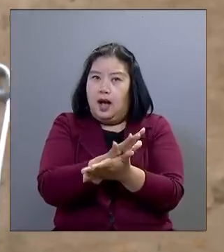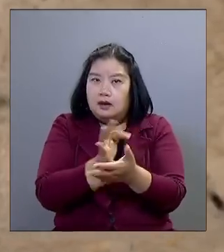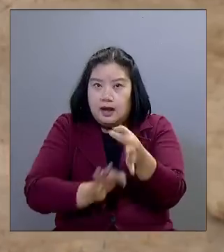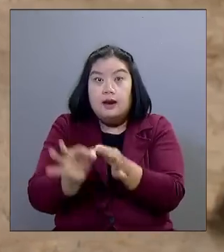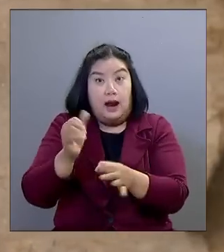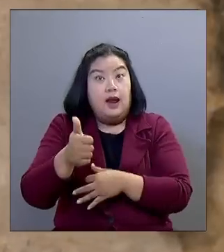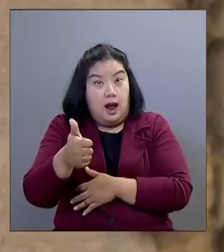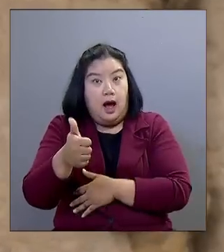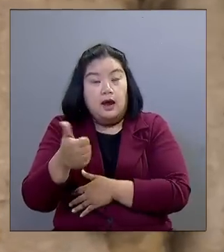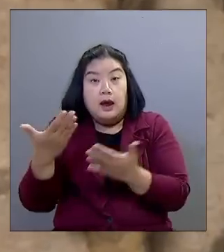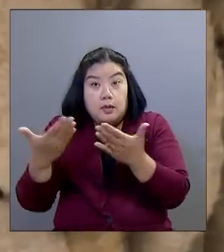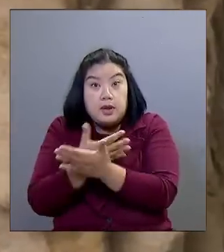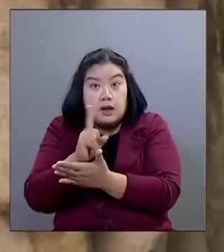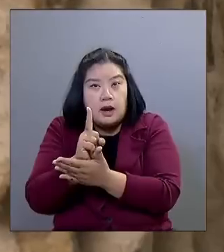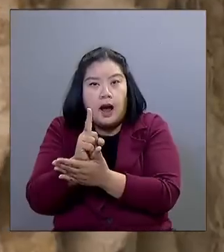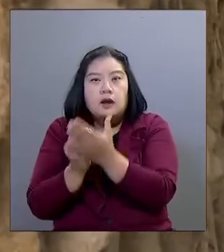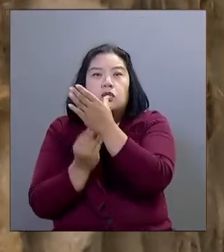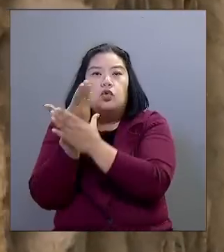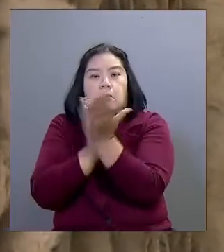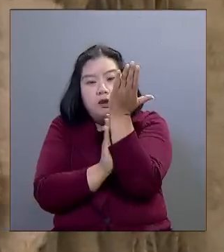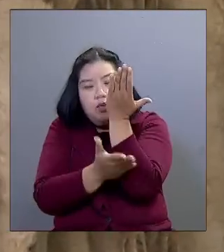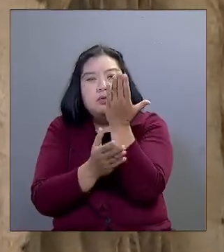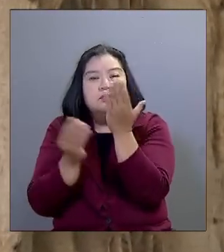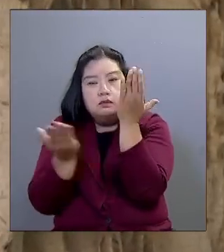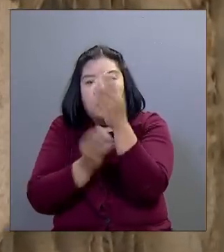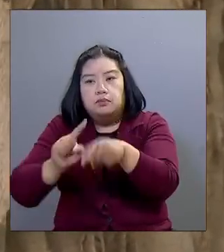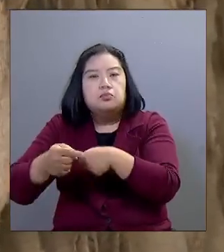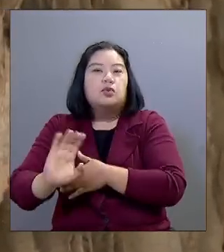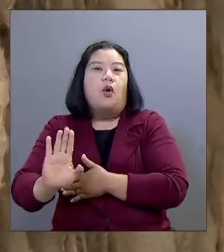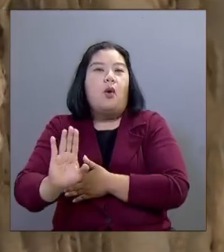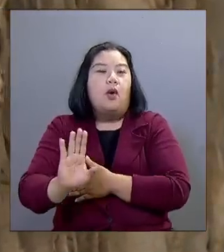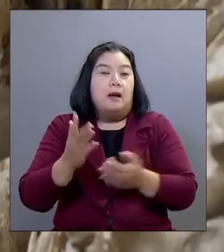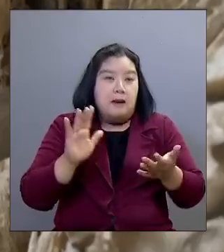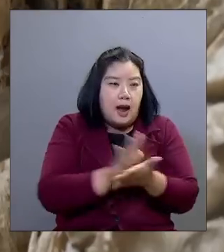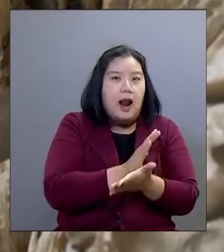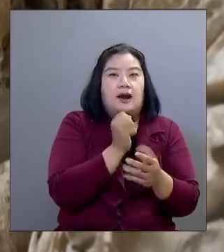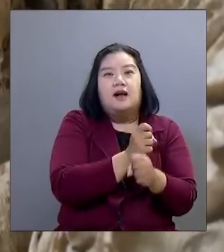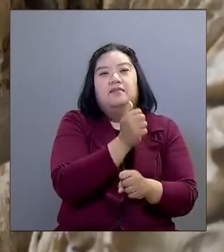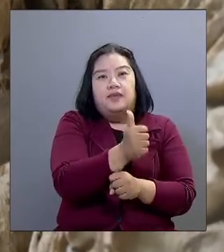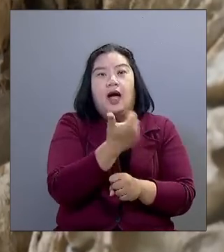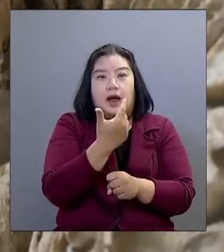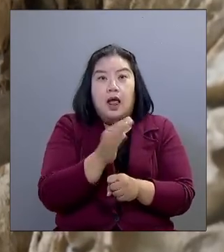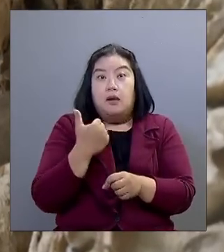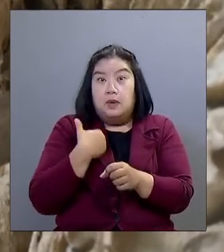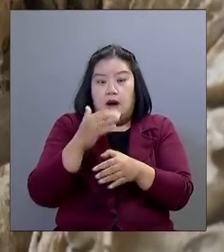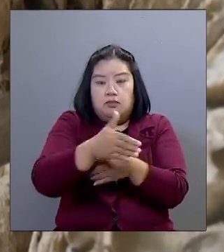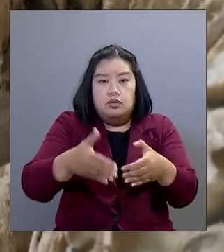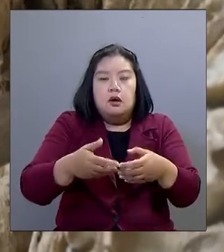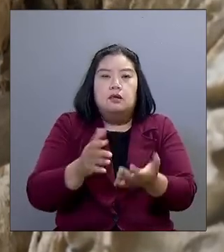ไม้ได้ใช้ในการผลิตกระดาษได้แล้วก็ใช้ในการผลิตบรรจุภัณฑ์ที่เป็นลักษณะการขึ้นรูป